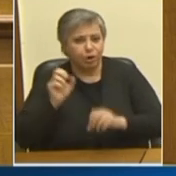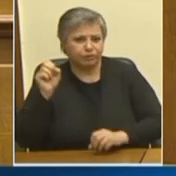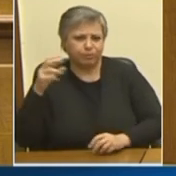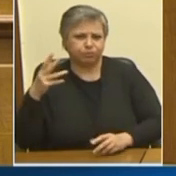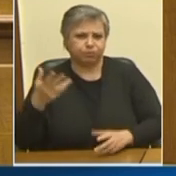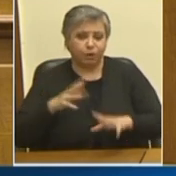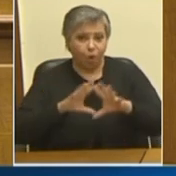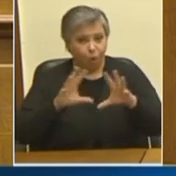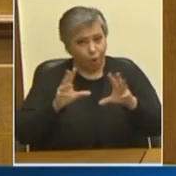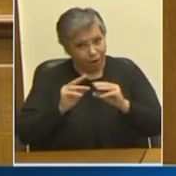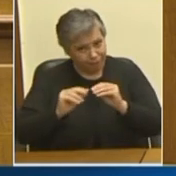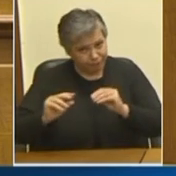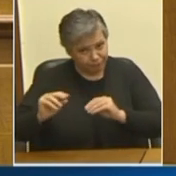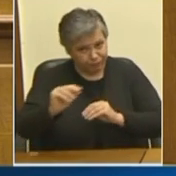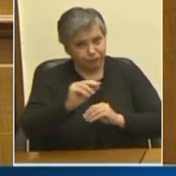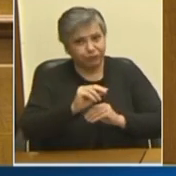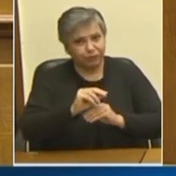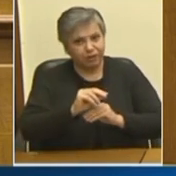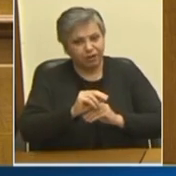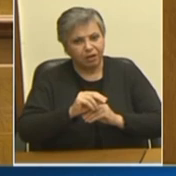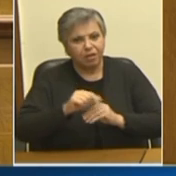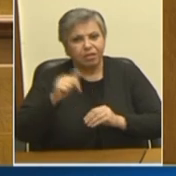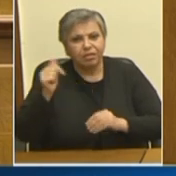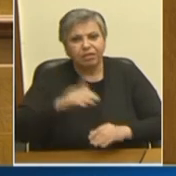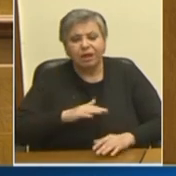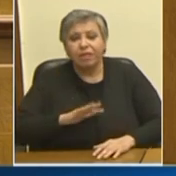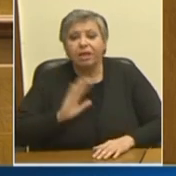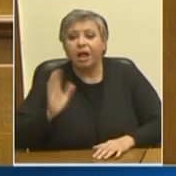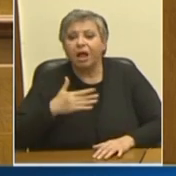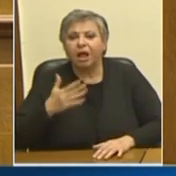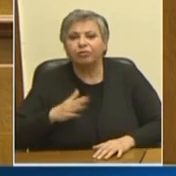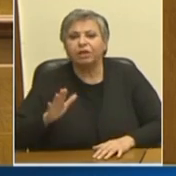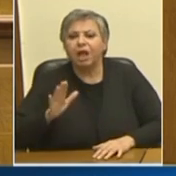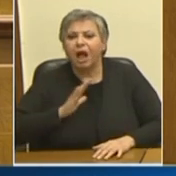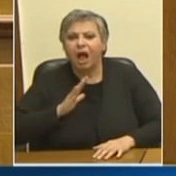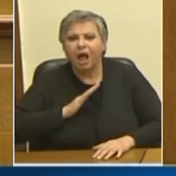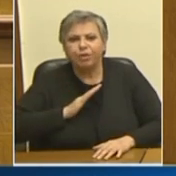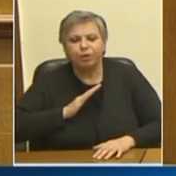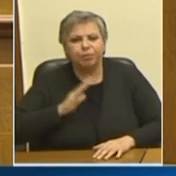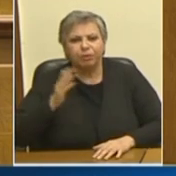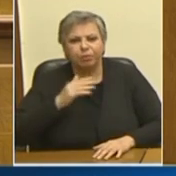Αυτά και οι πλέον άθεοι δεν θα το αποτολμούσαν. Δεν θα αποτολμούσαν. Να με συγχωρείτε πολύ.